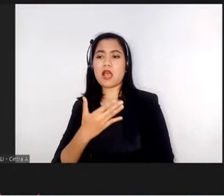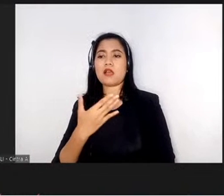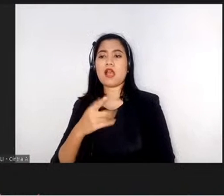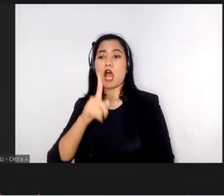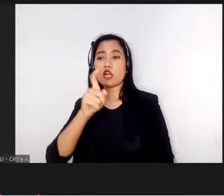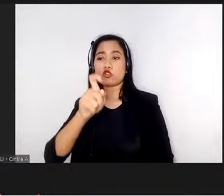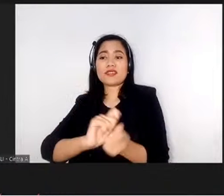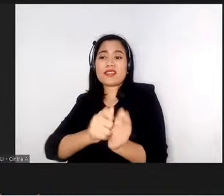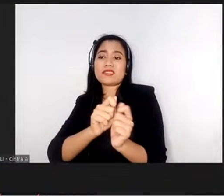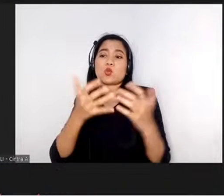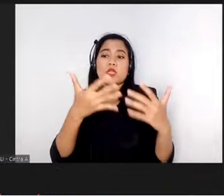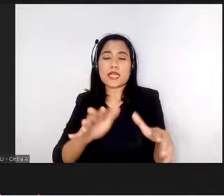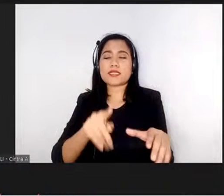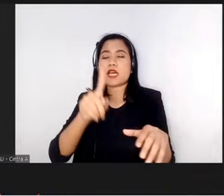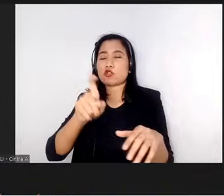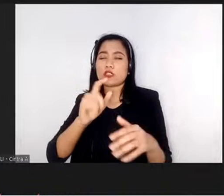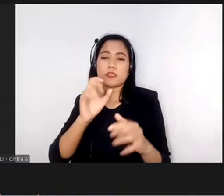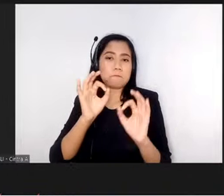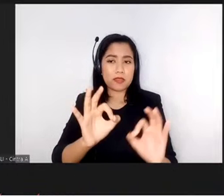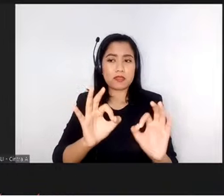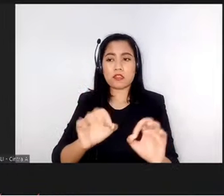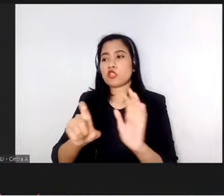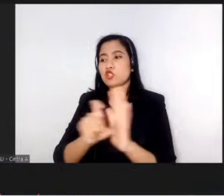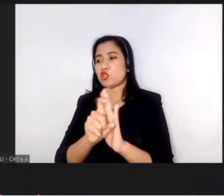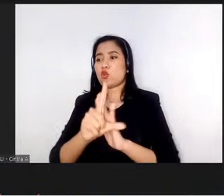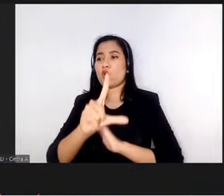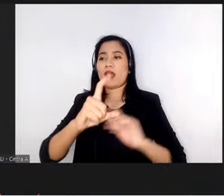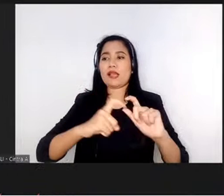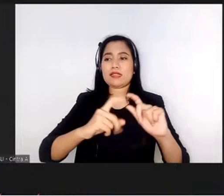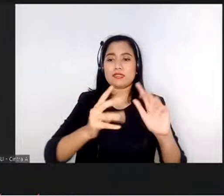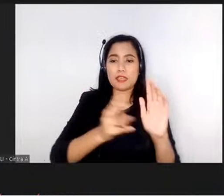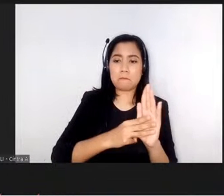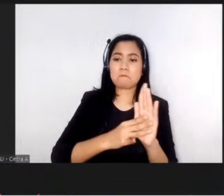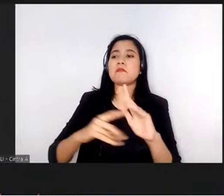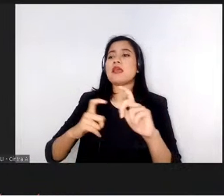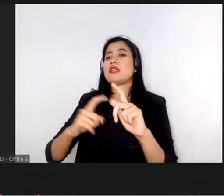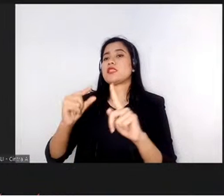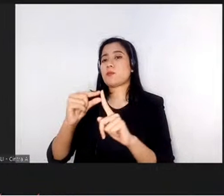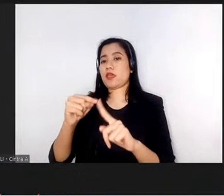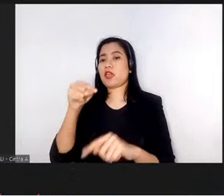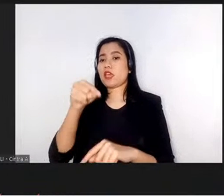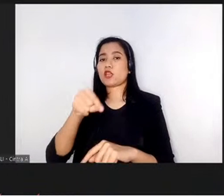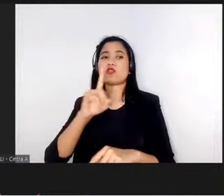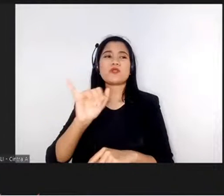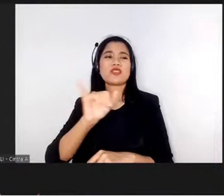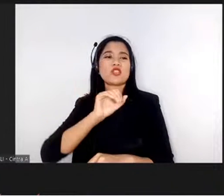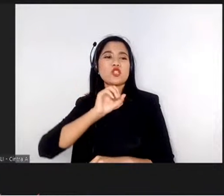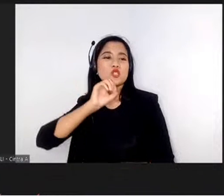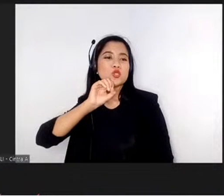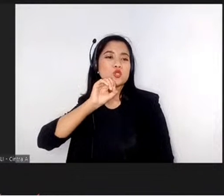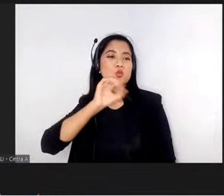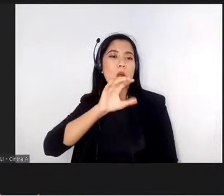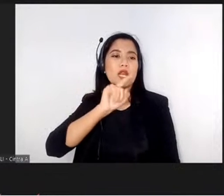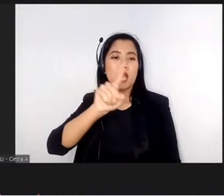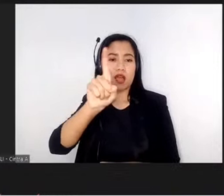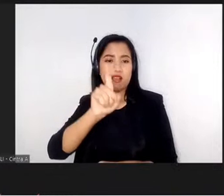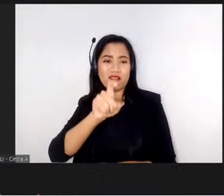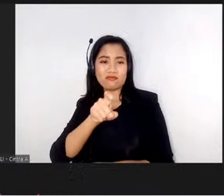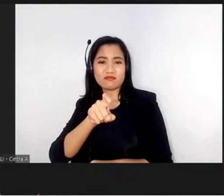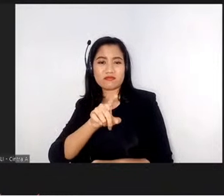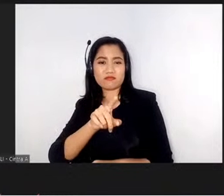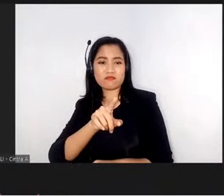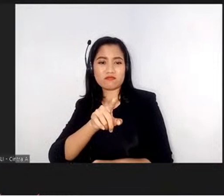pemangu kepentingan misalnya LSM SP mereka adalah suara yang ada di lapangan dan mereka merupakan Mitra yang sangat